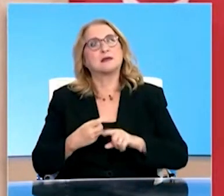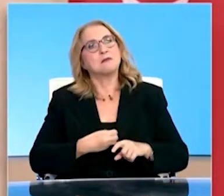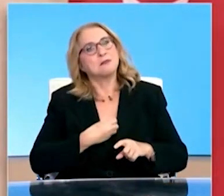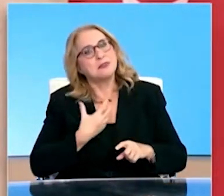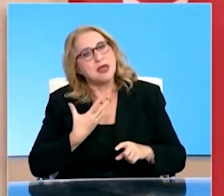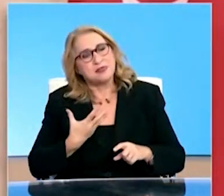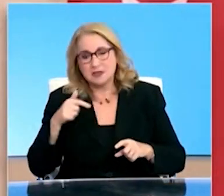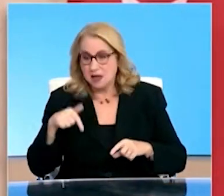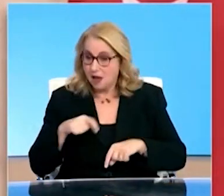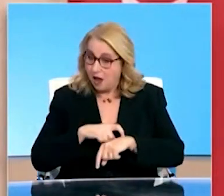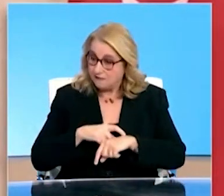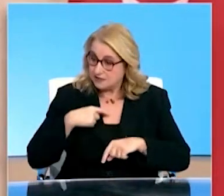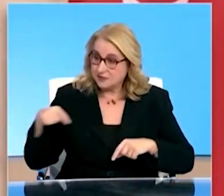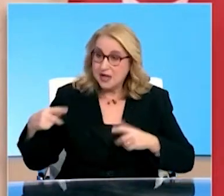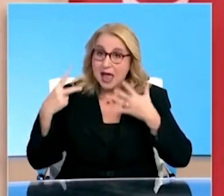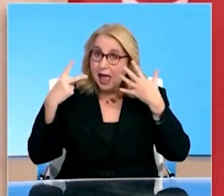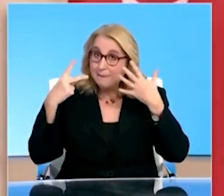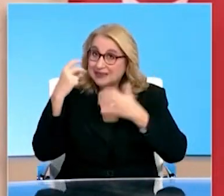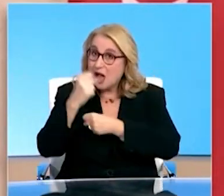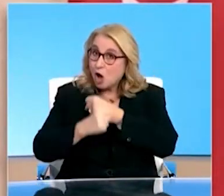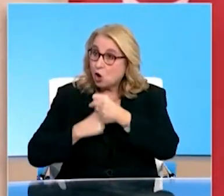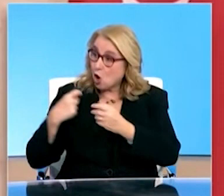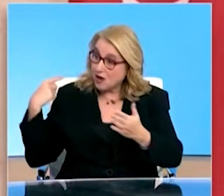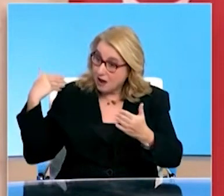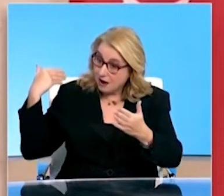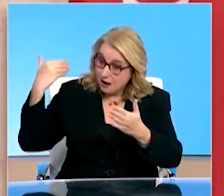Το ότι πραγματοποιούμε ύστερα από 7 χρόνια την 5η